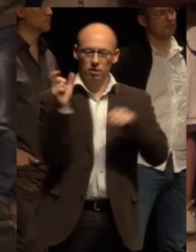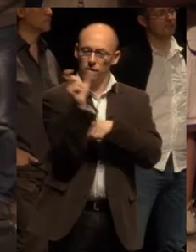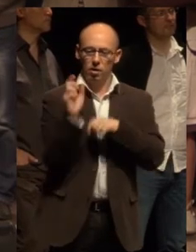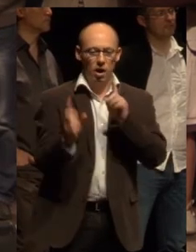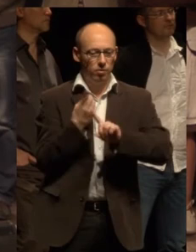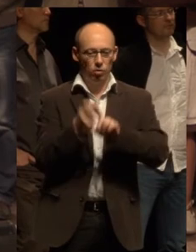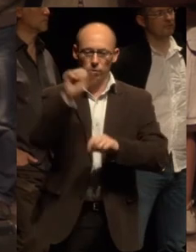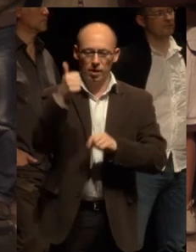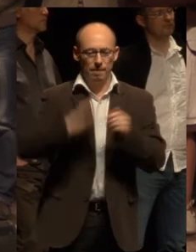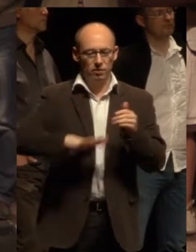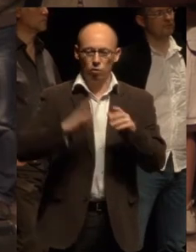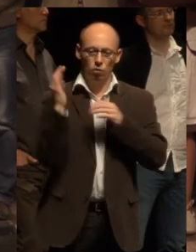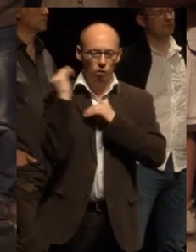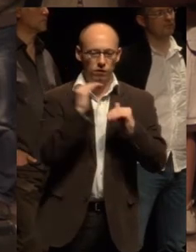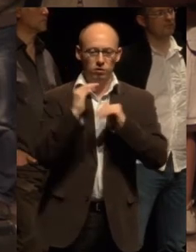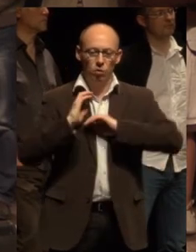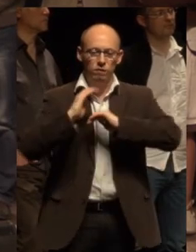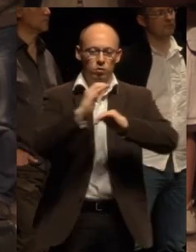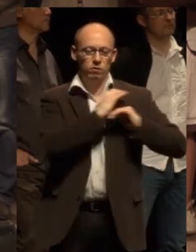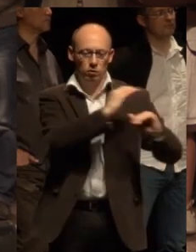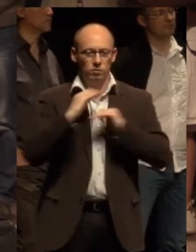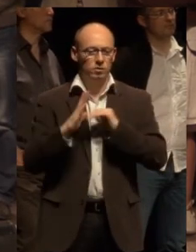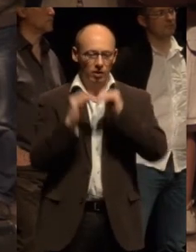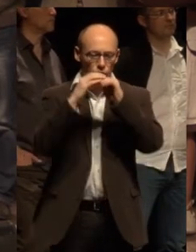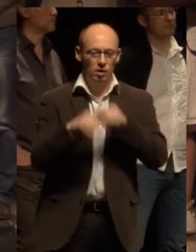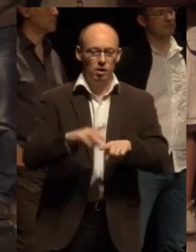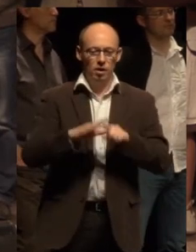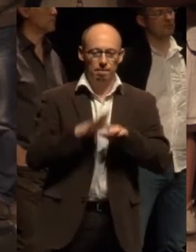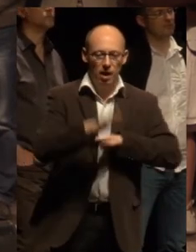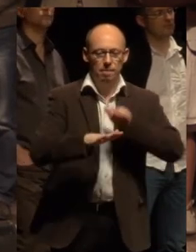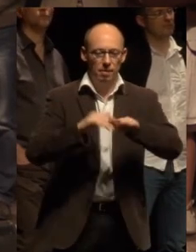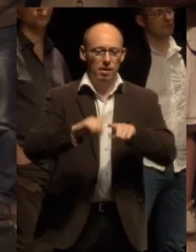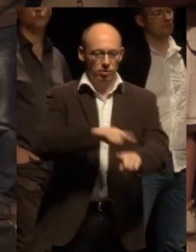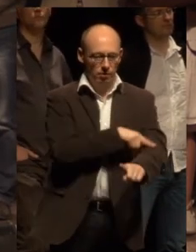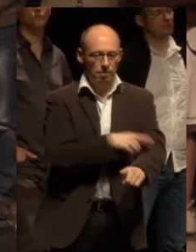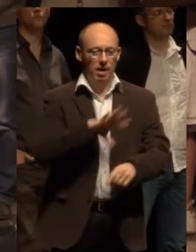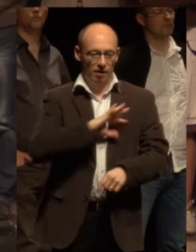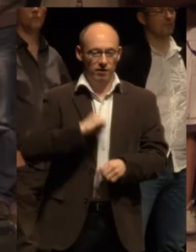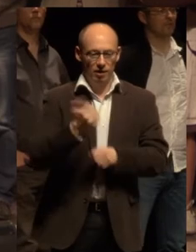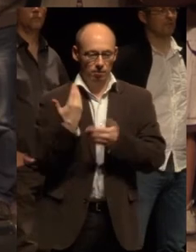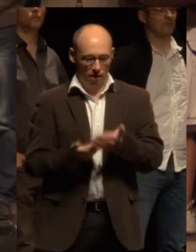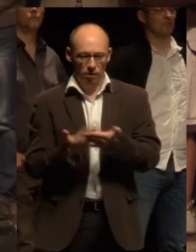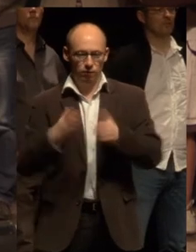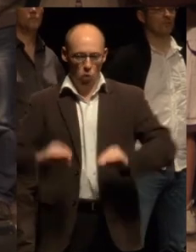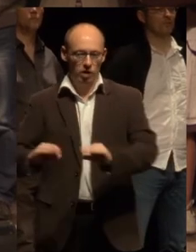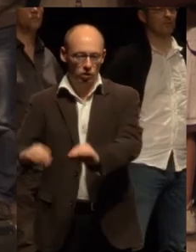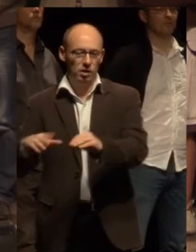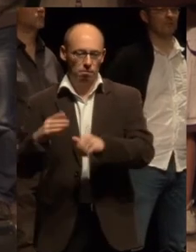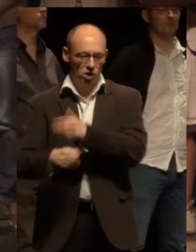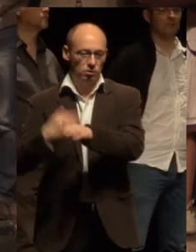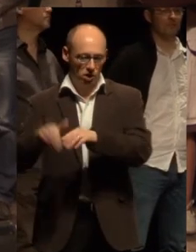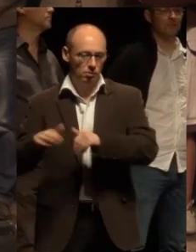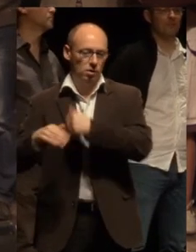notre efficacité et à nos actions concrètes au fil de l'eau. Cette nouvelle majorité s'engage à prendre le temps de donner du sens